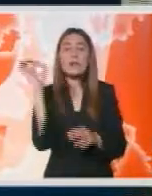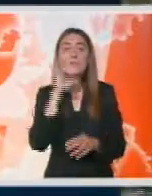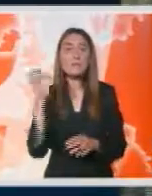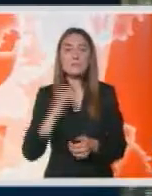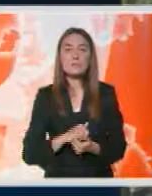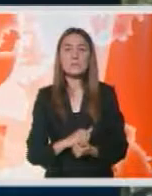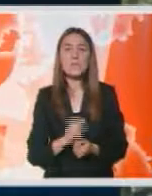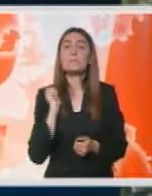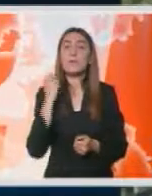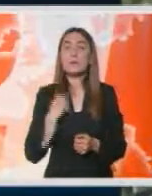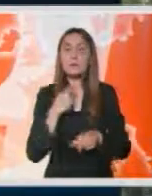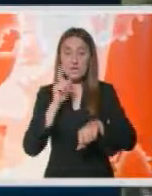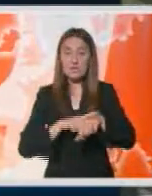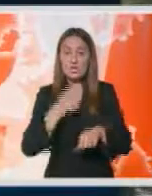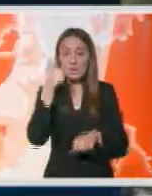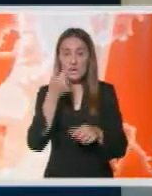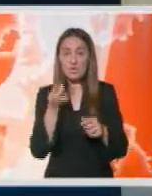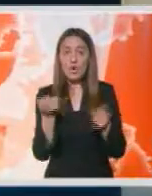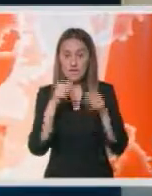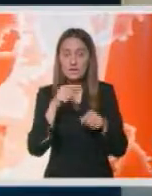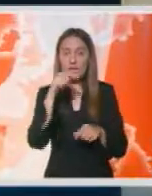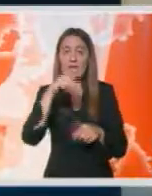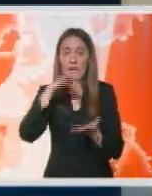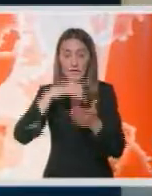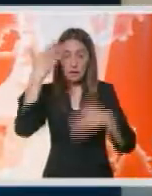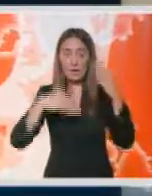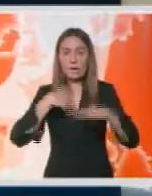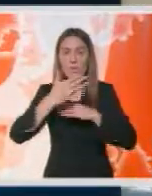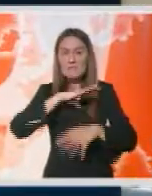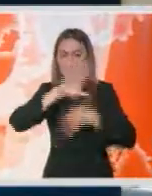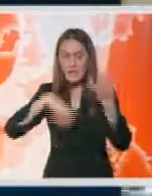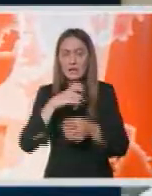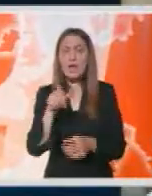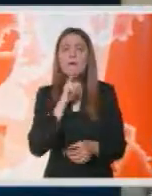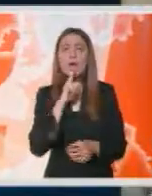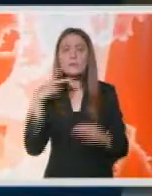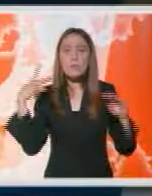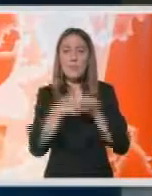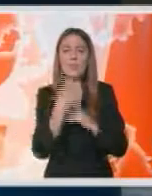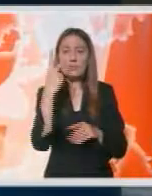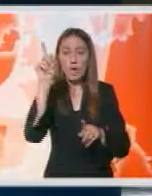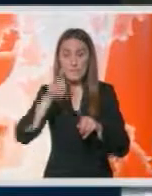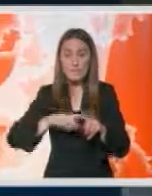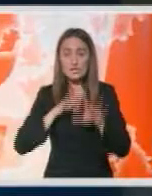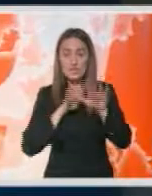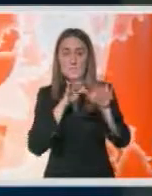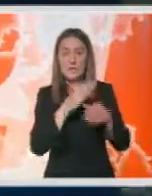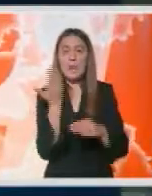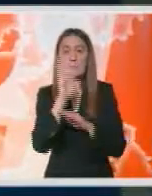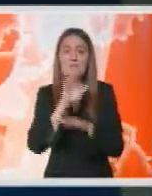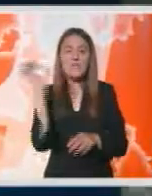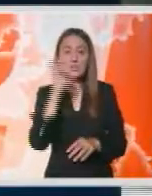opozicije. Policijski čas je prvo uveden samo u prestonici posle nereda kojima su prekinuti dvomesečni protesti